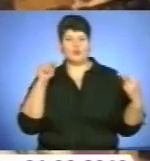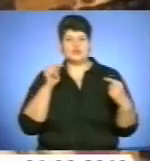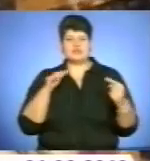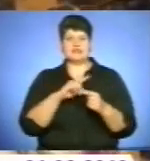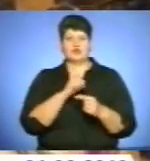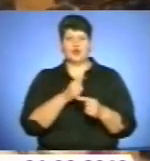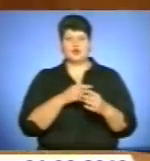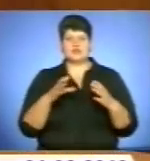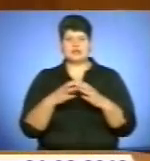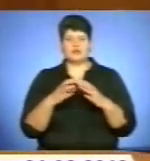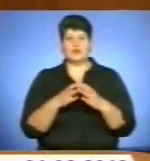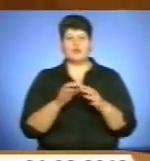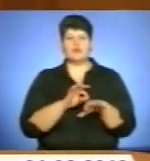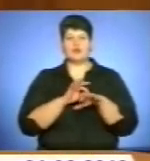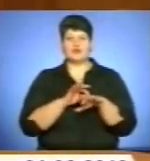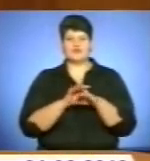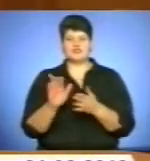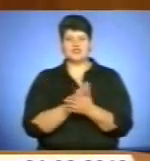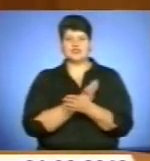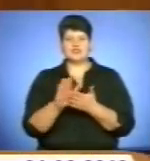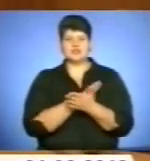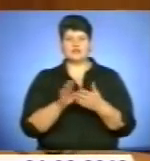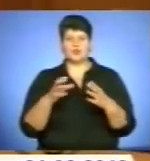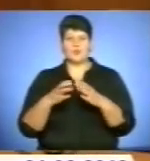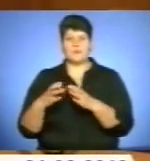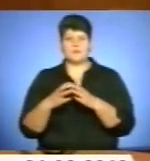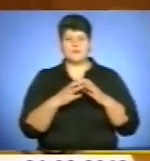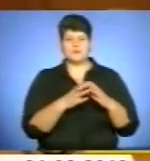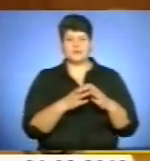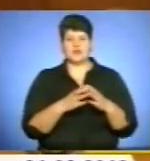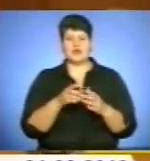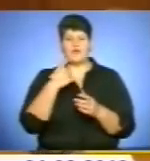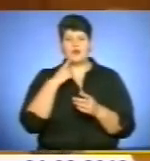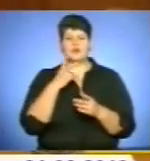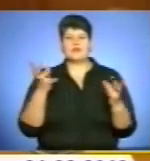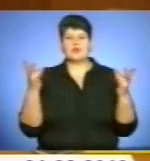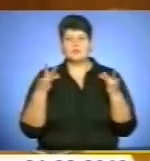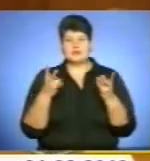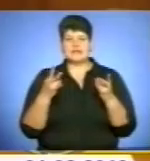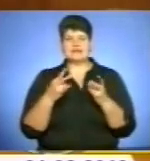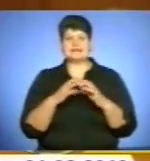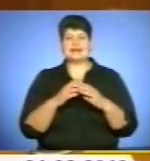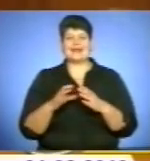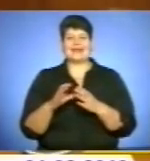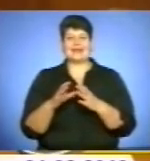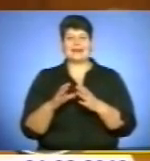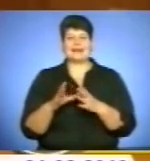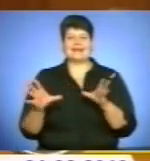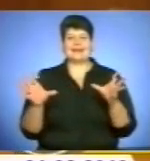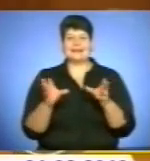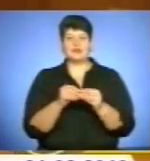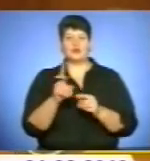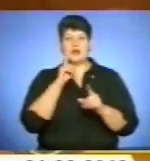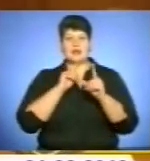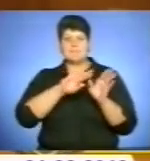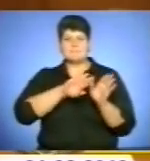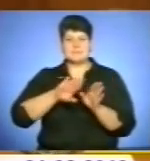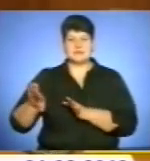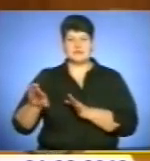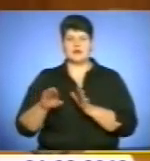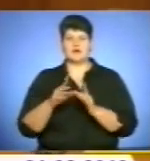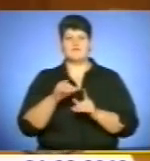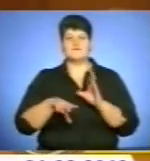внутрішню очистку лав. Скільки місяців я кажу про необхідність Народної Ради відразу після парламентських виборів?